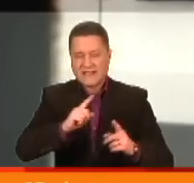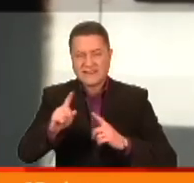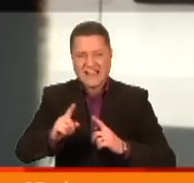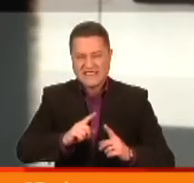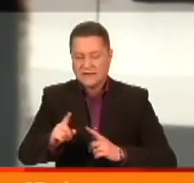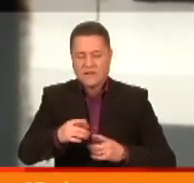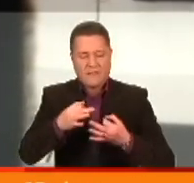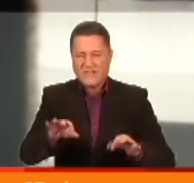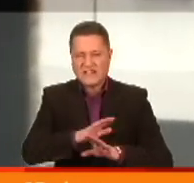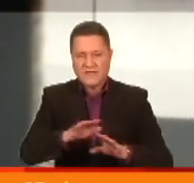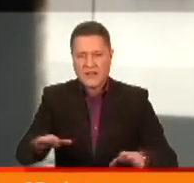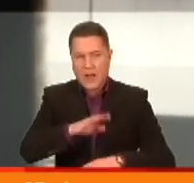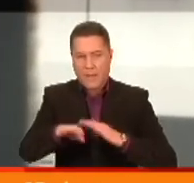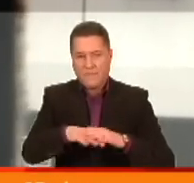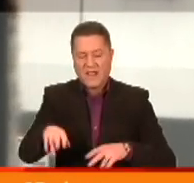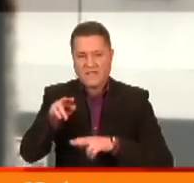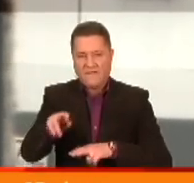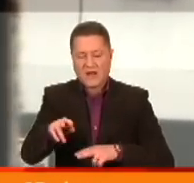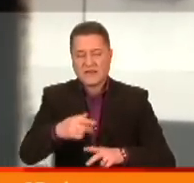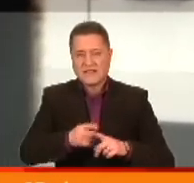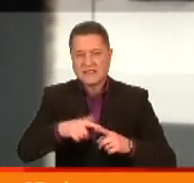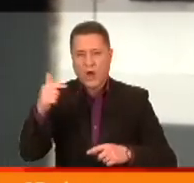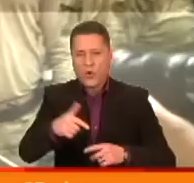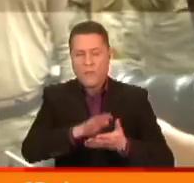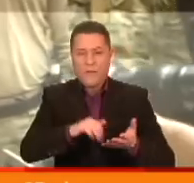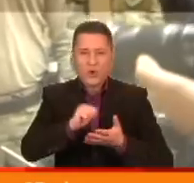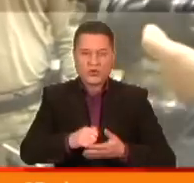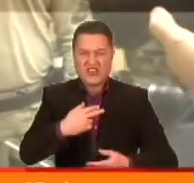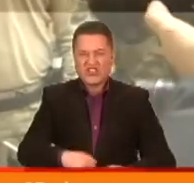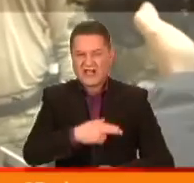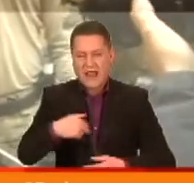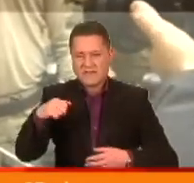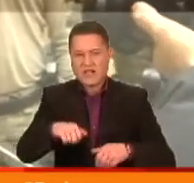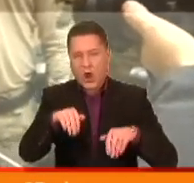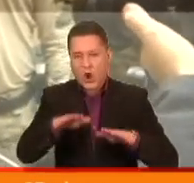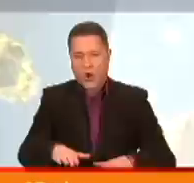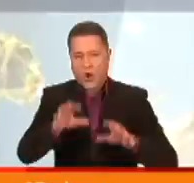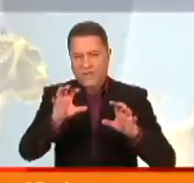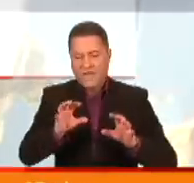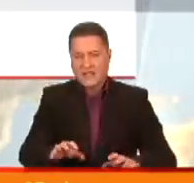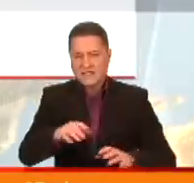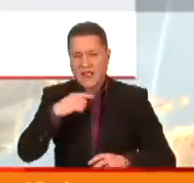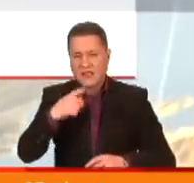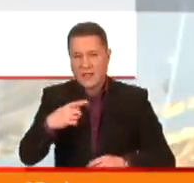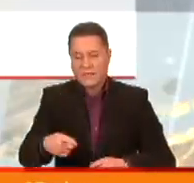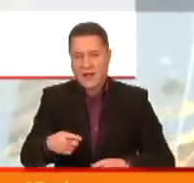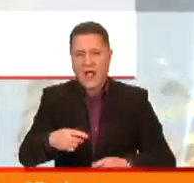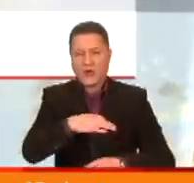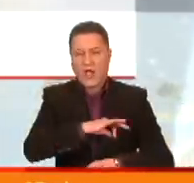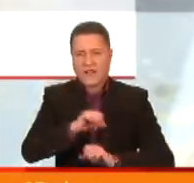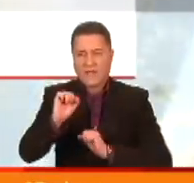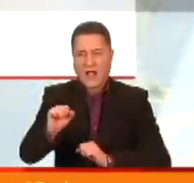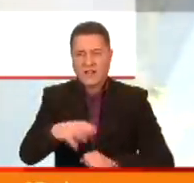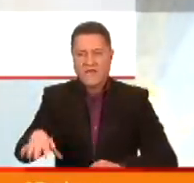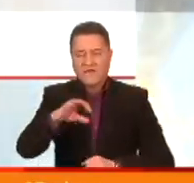з-під варти. Це є грубим порушенням Женевської конвенції, наполягають адвокати. Всі троє судді в